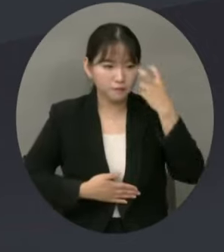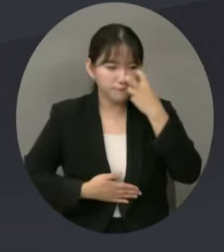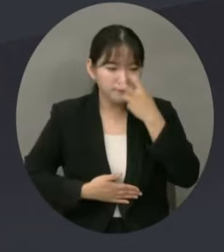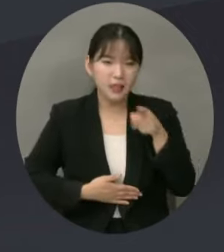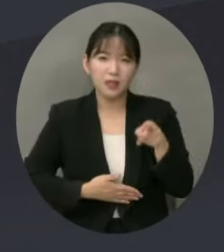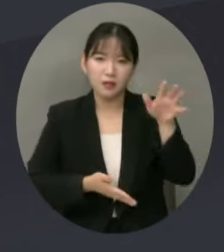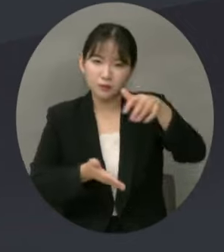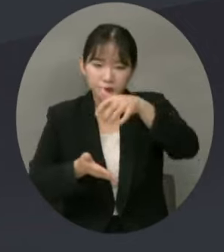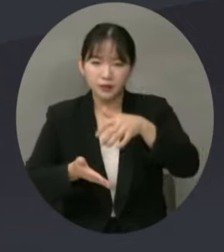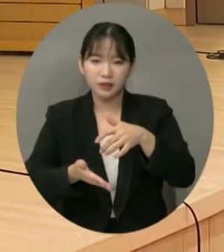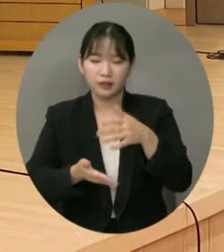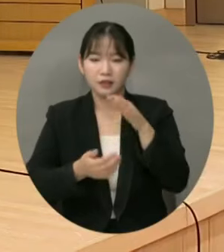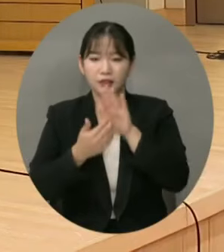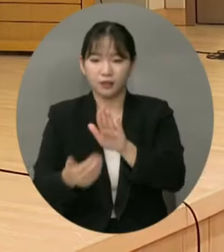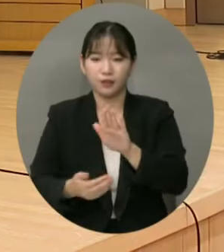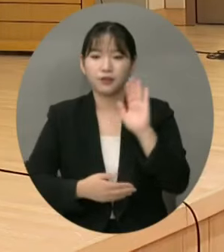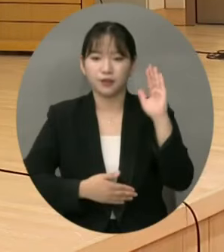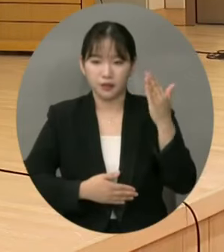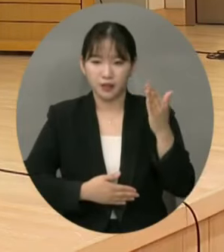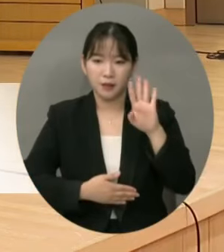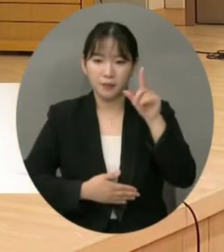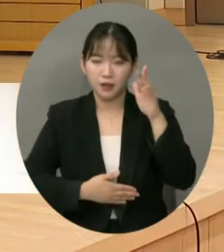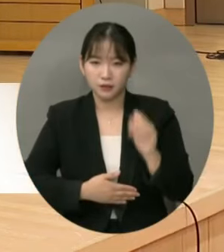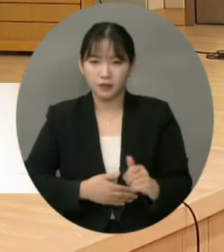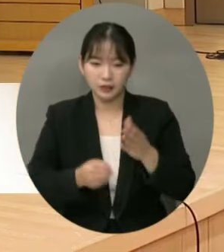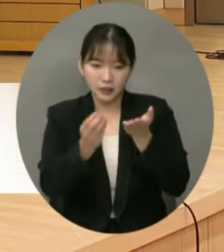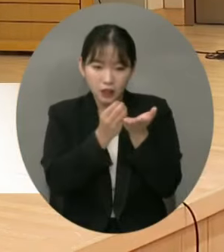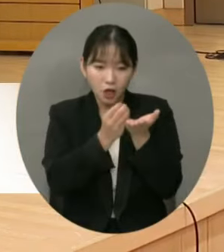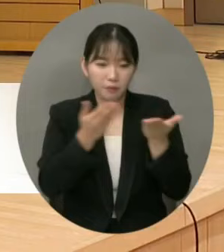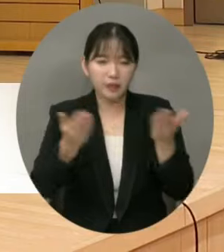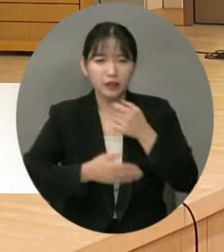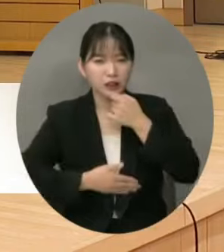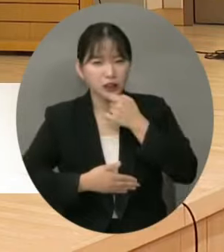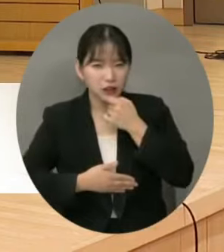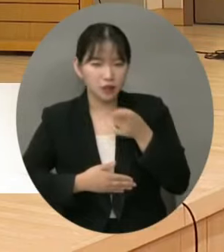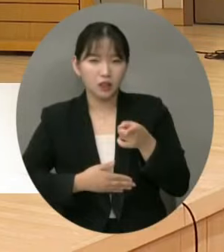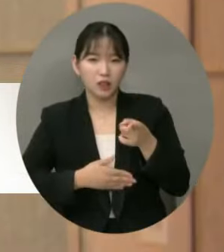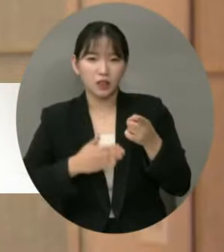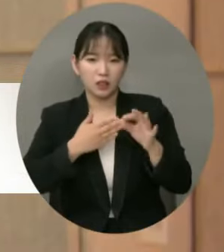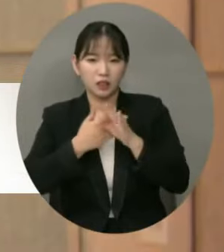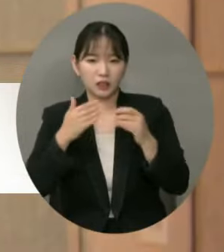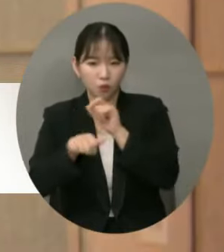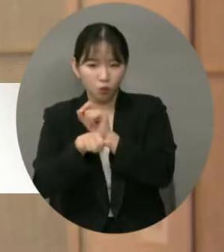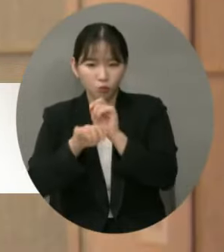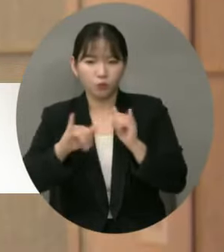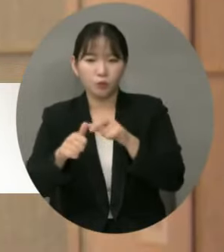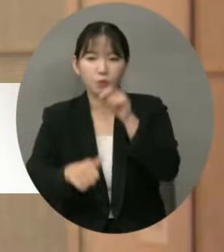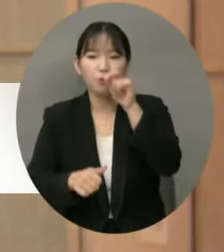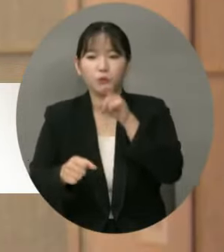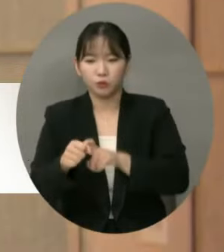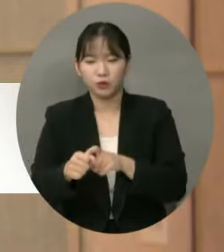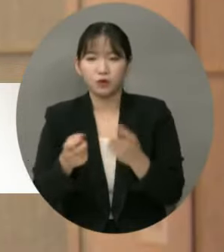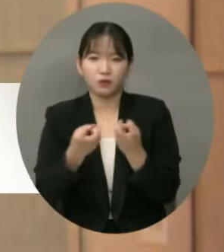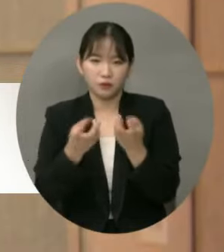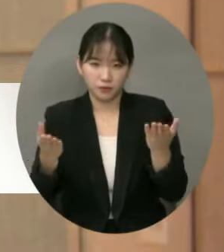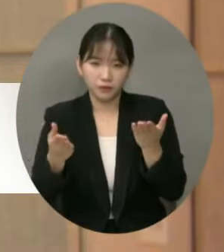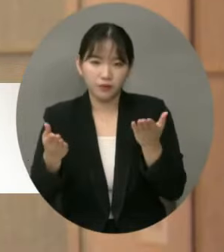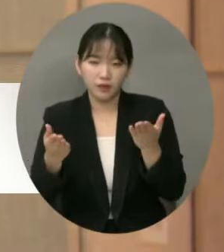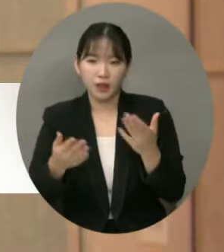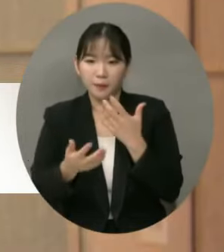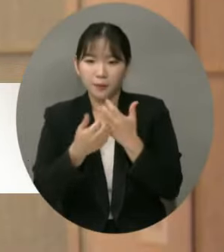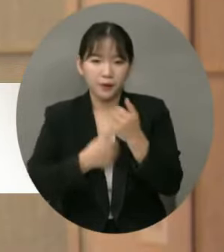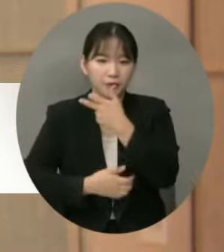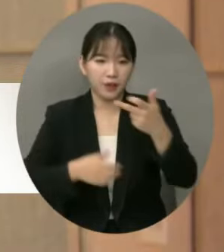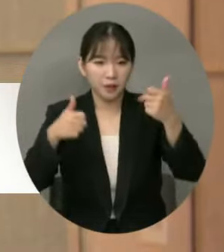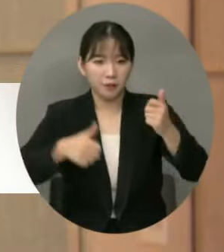받아들이지 않았습니다 박령 군수는 섬에서 근무하지 않으려는 기관제 공무원을 확보하기 위한 선택이었다며 즉각